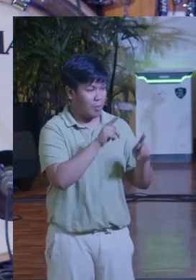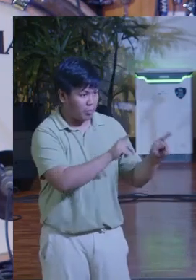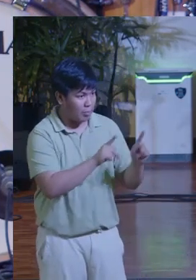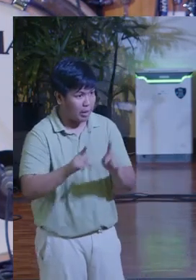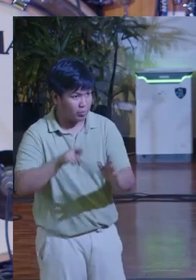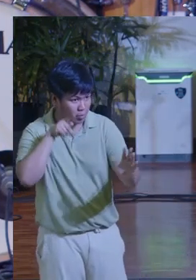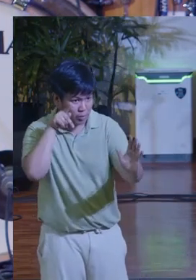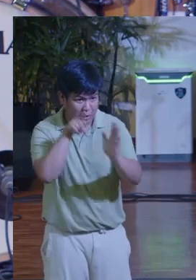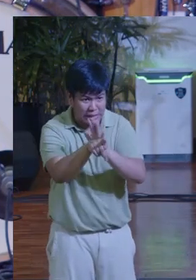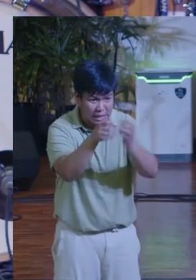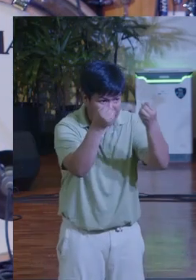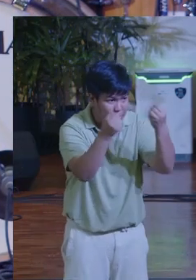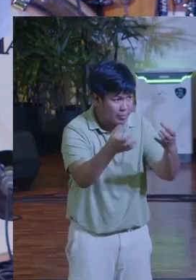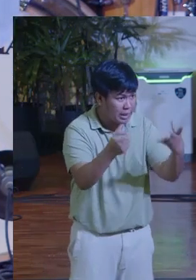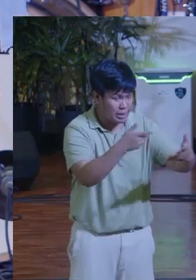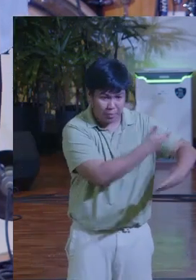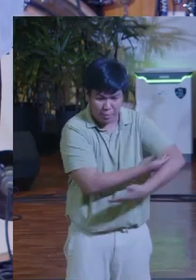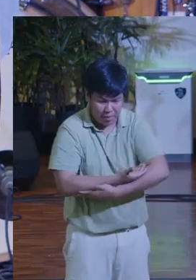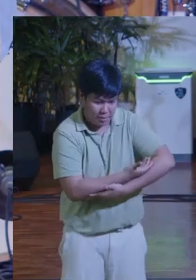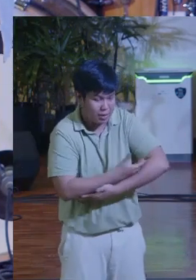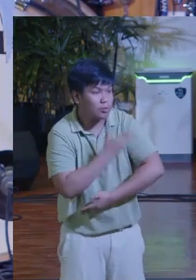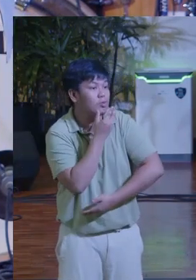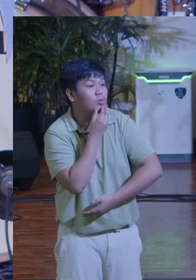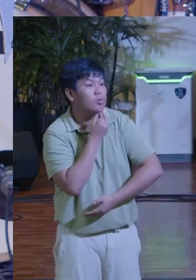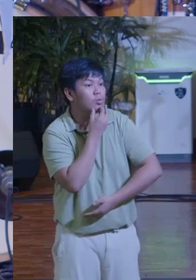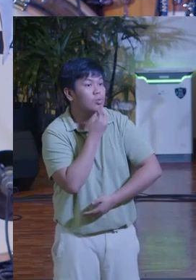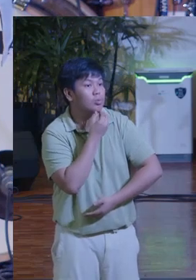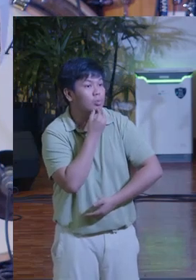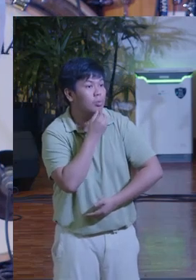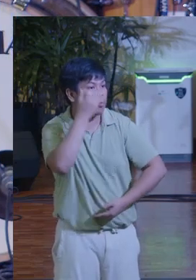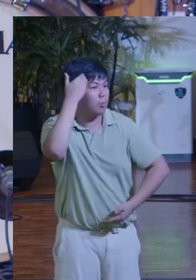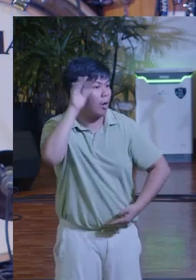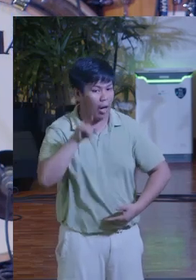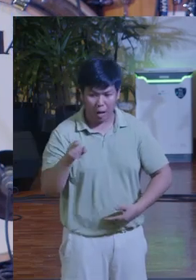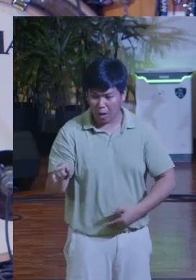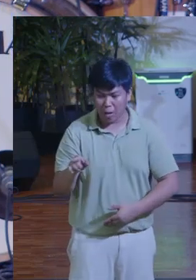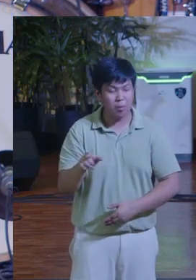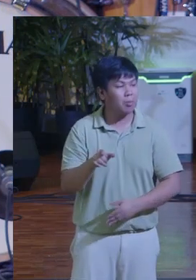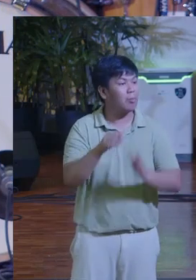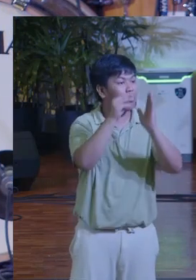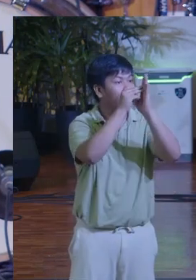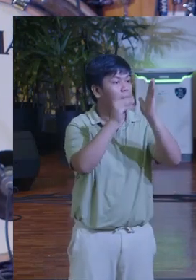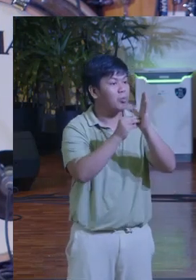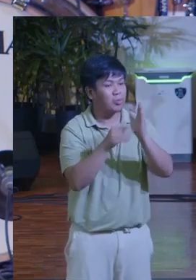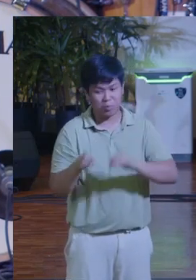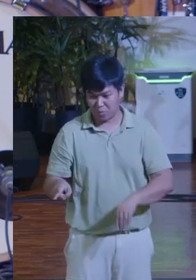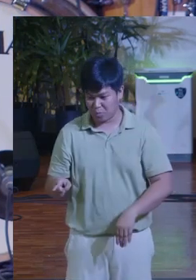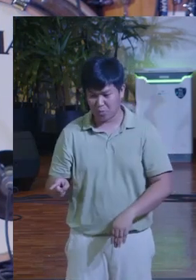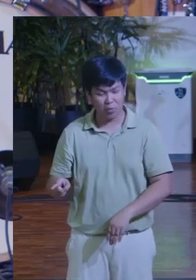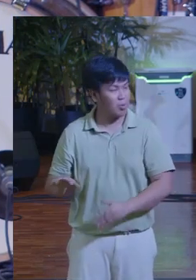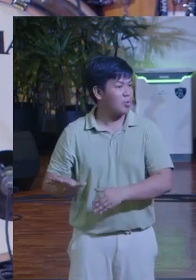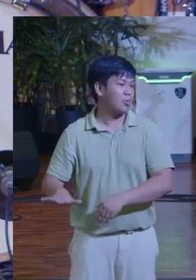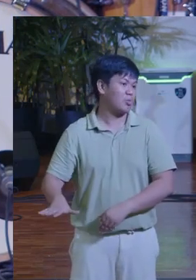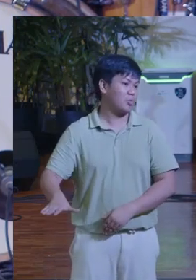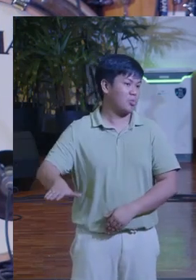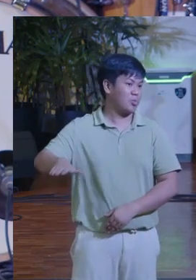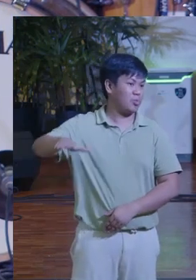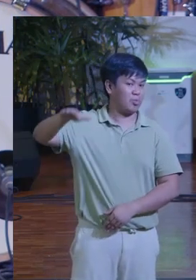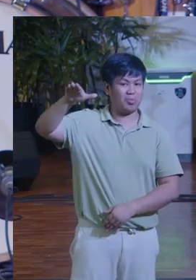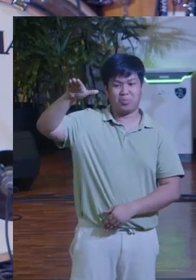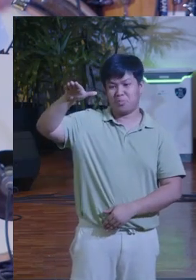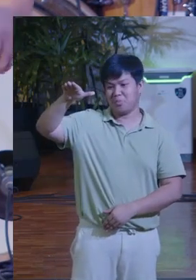puksain, sa pamamahay niya mismo lumaki ang batang lalaking ito. At hindi niya